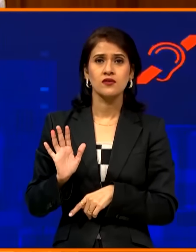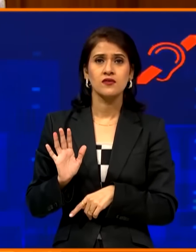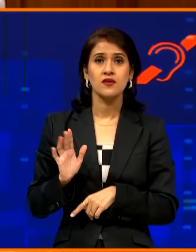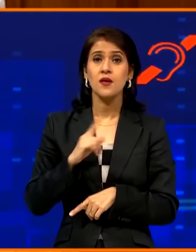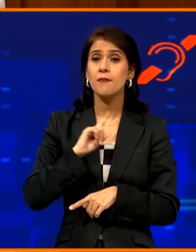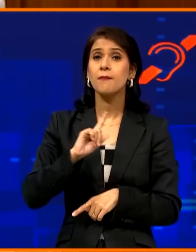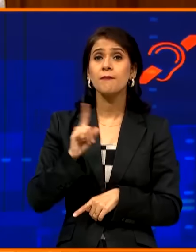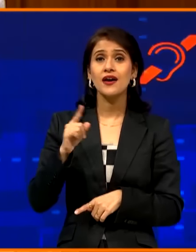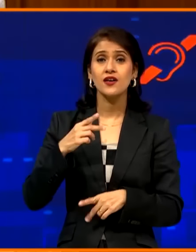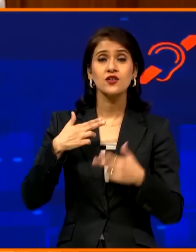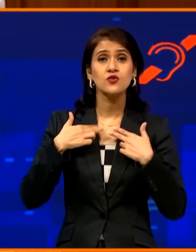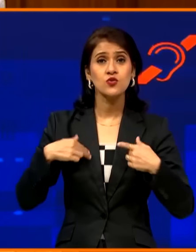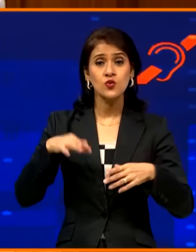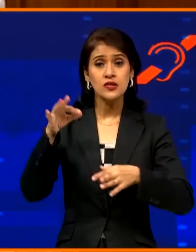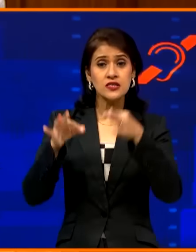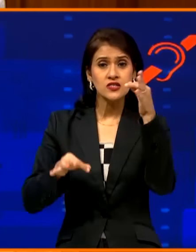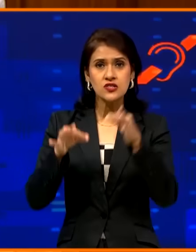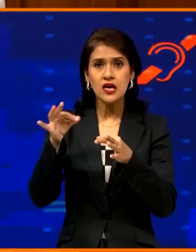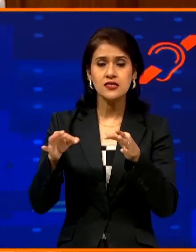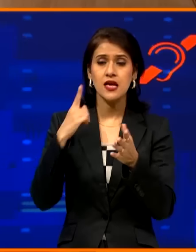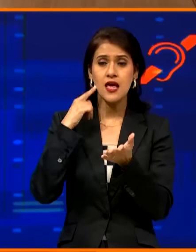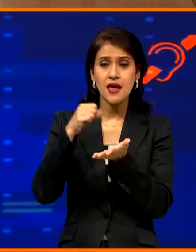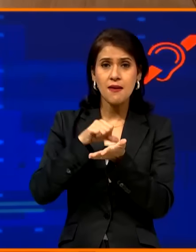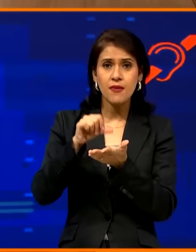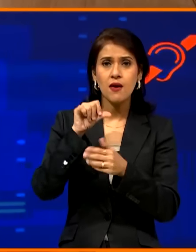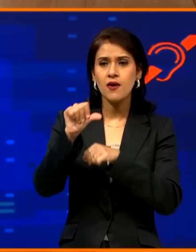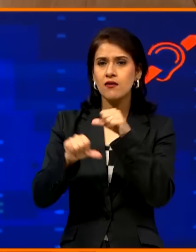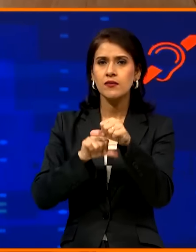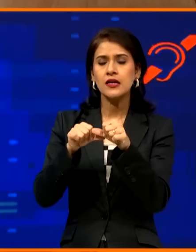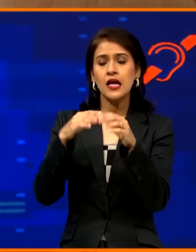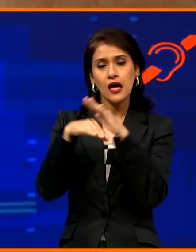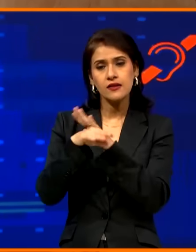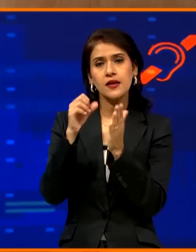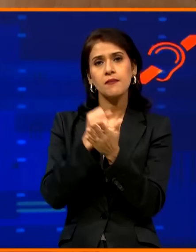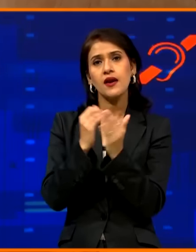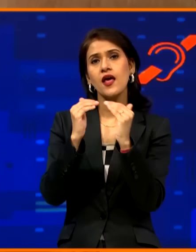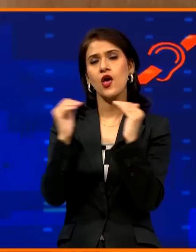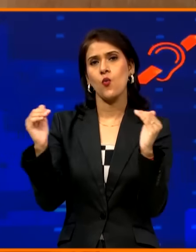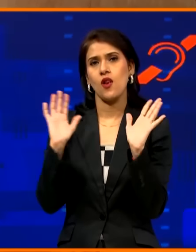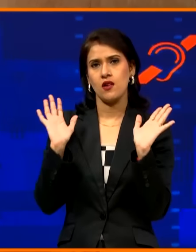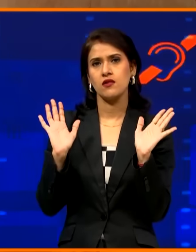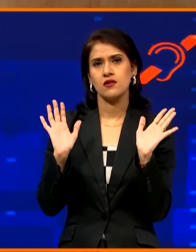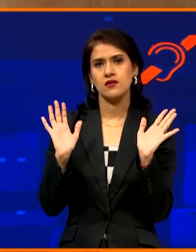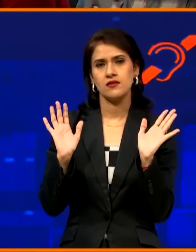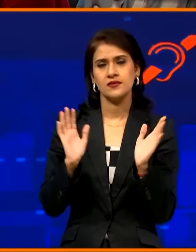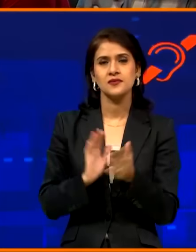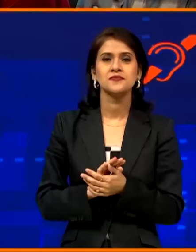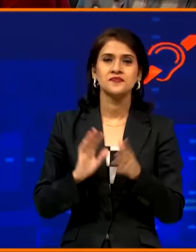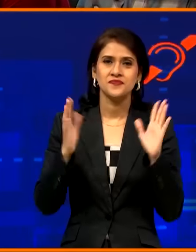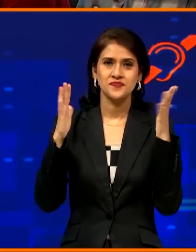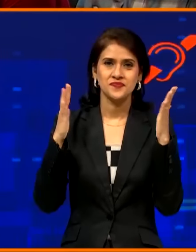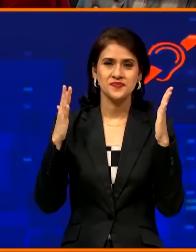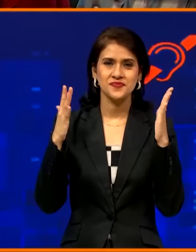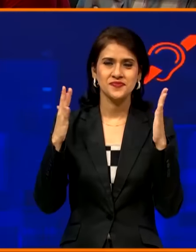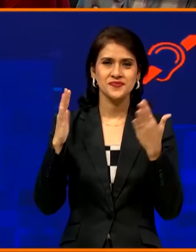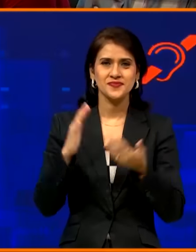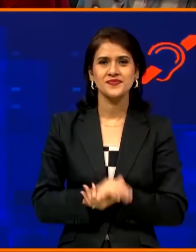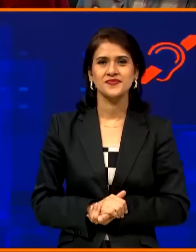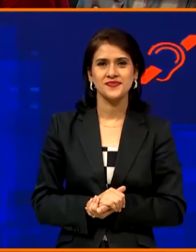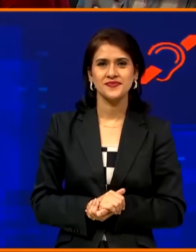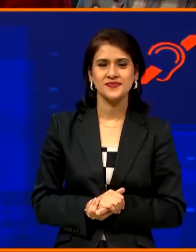में कानून में कानून के इंप्लीमेंटेशन में भी बराबरी होनी चाहिए तब